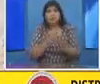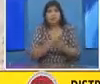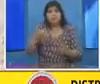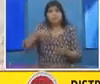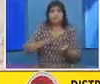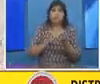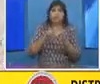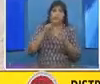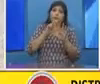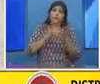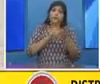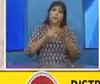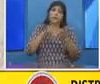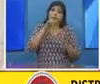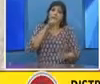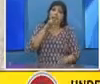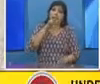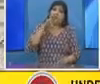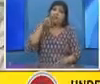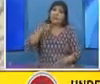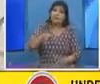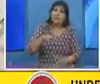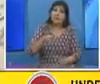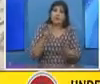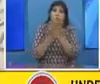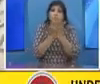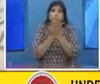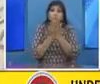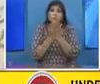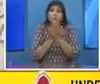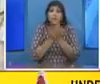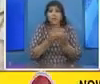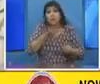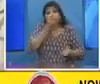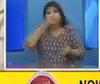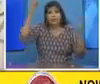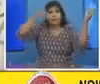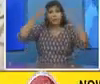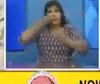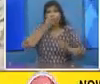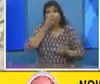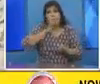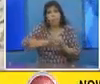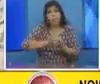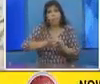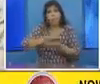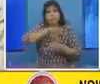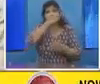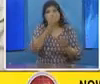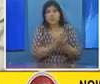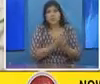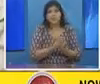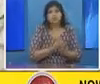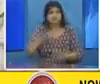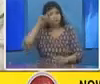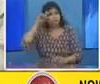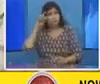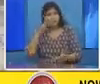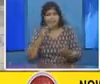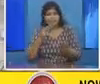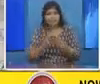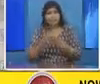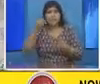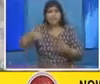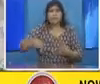में 1000 स्कूलों में रेन वाटर हार्वेस्टिंग होने लगी। एक अनुमान है कि